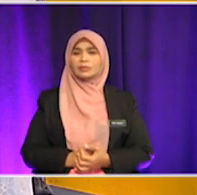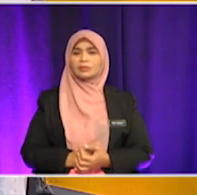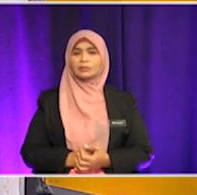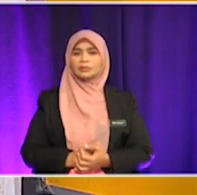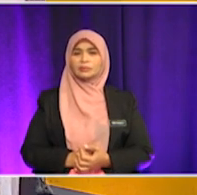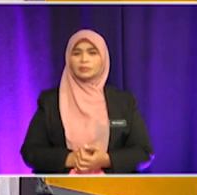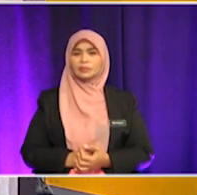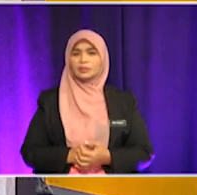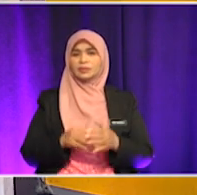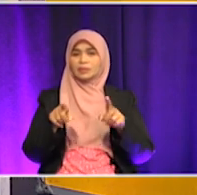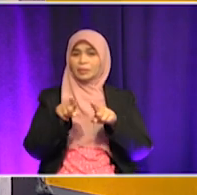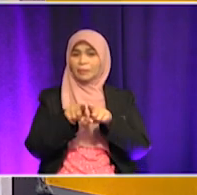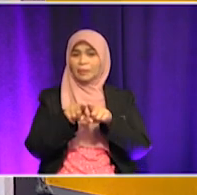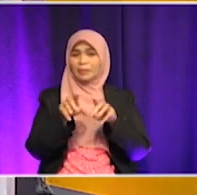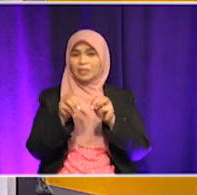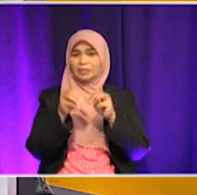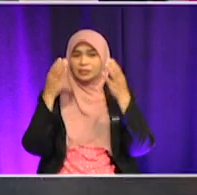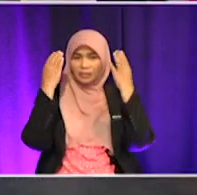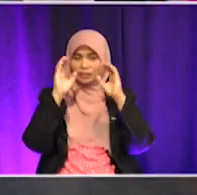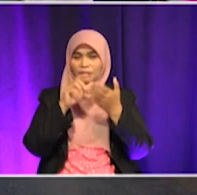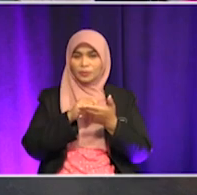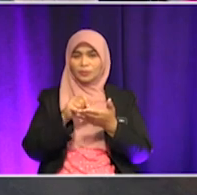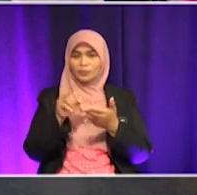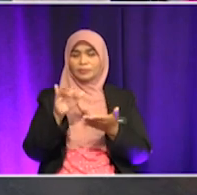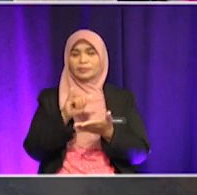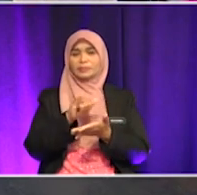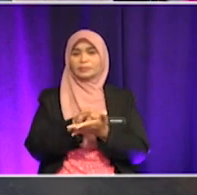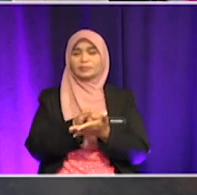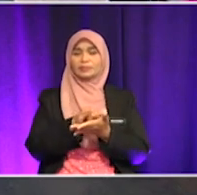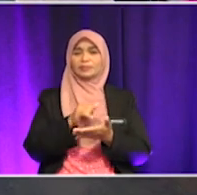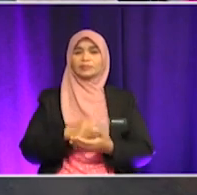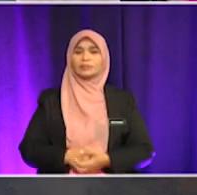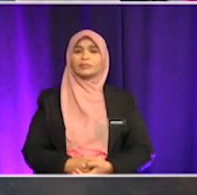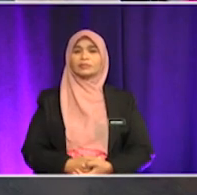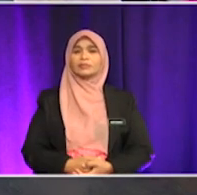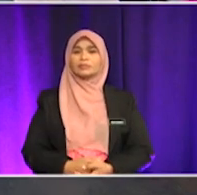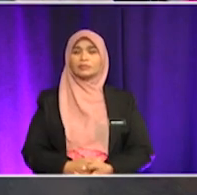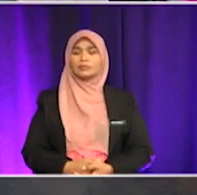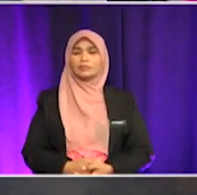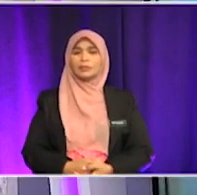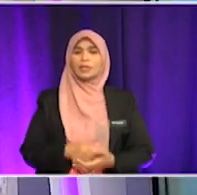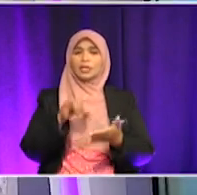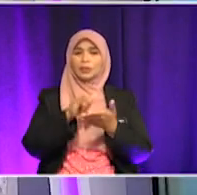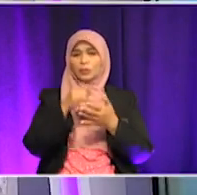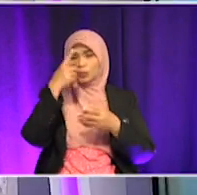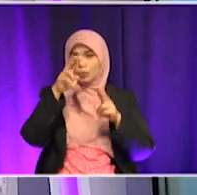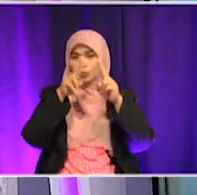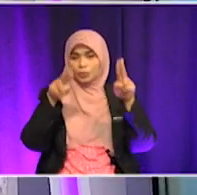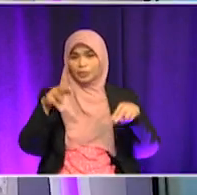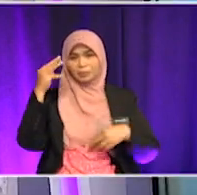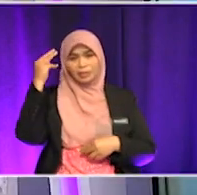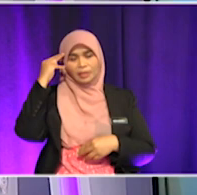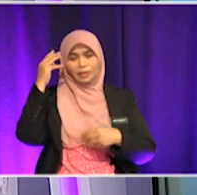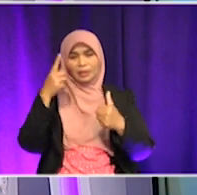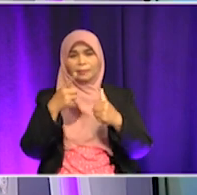tambah 3.6Y. Kita masukkan saja nilai dan juga anunya, cikgu. Ya, betul, Ifan. Baik, itu untuk uji minda yang pertama. Rasanya ada